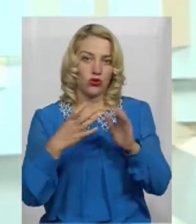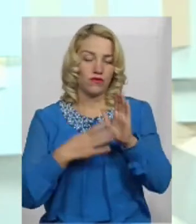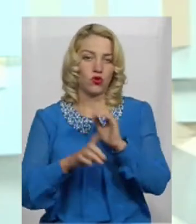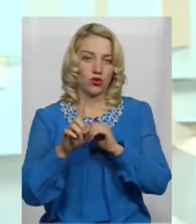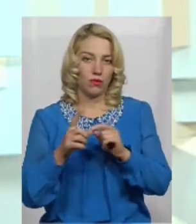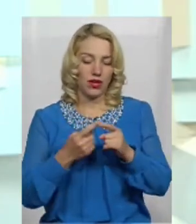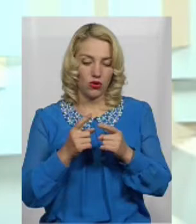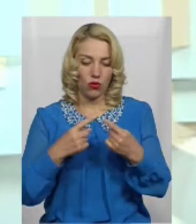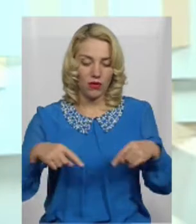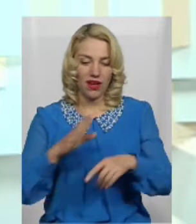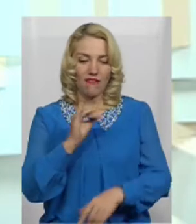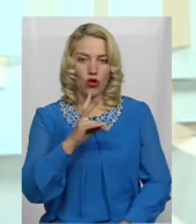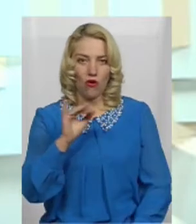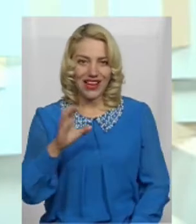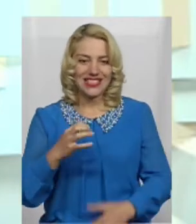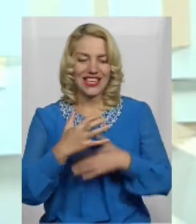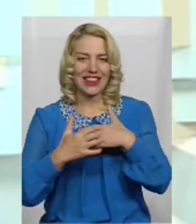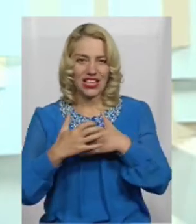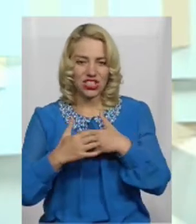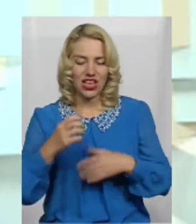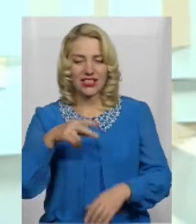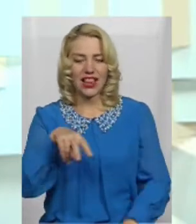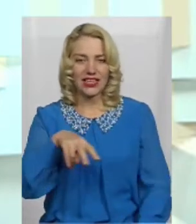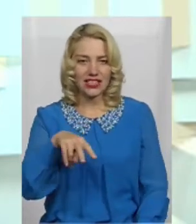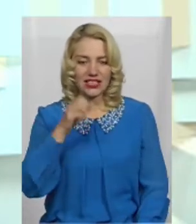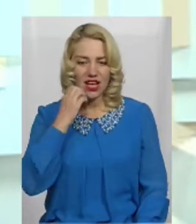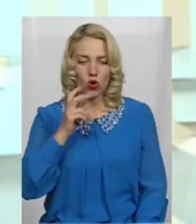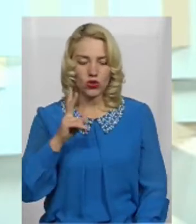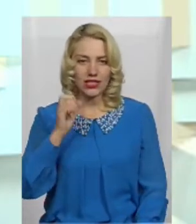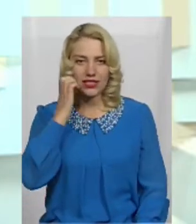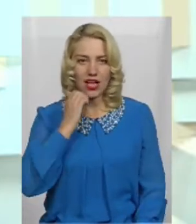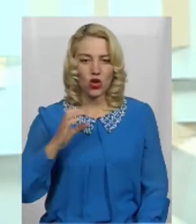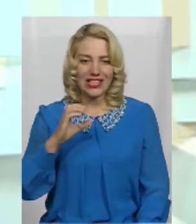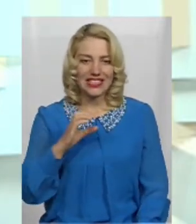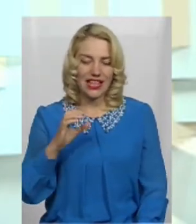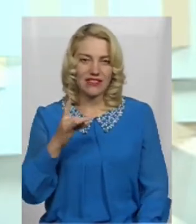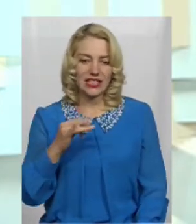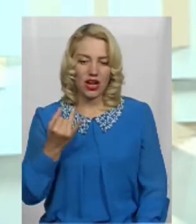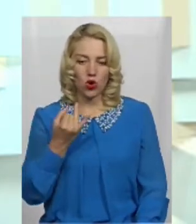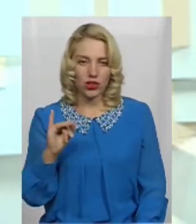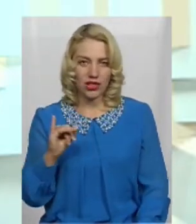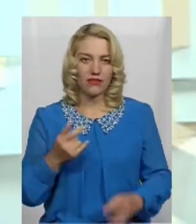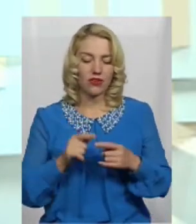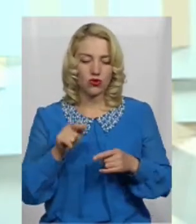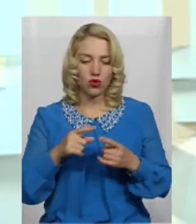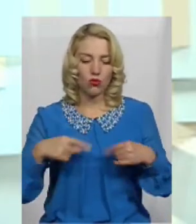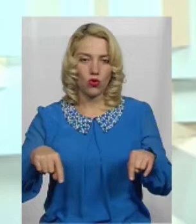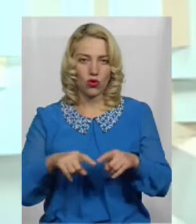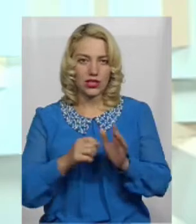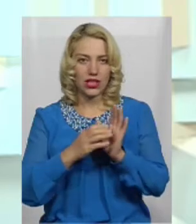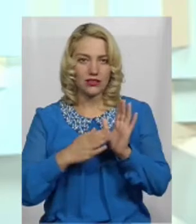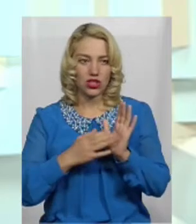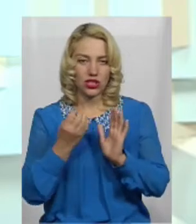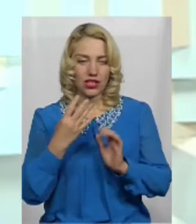191-й. Його межі – Віньковецький, Дражнянський, Летишівський, Старокостянтинівський і Старосинявський райони. У цьому окрузі